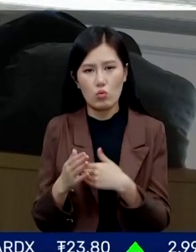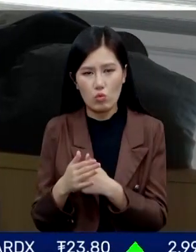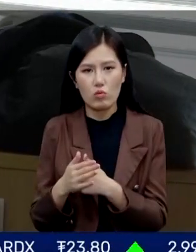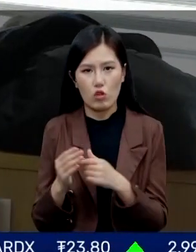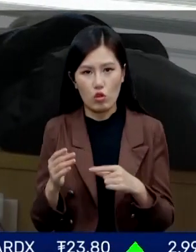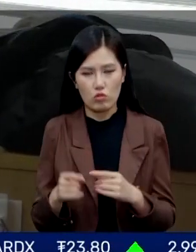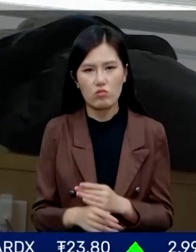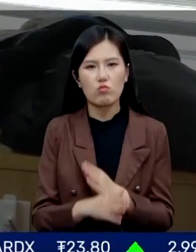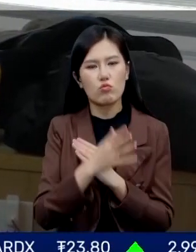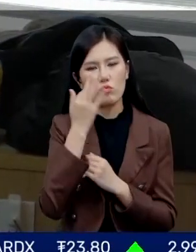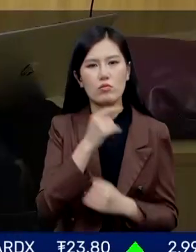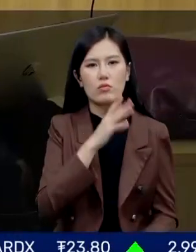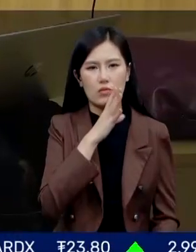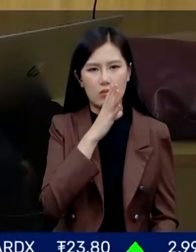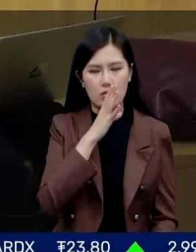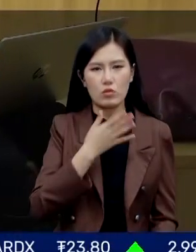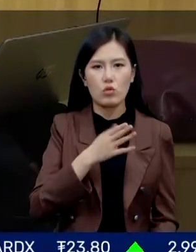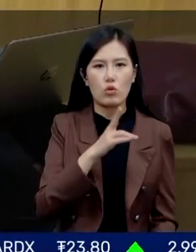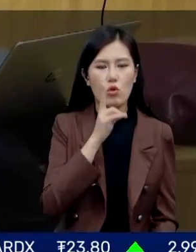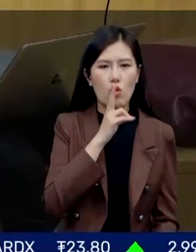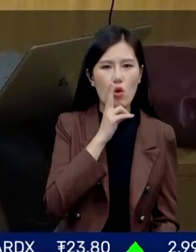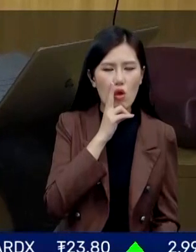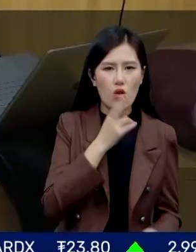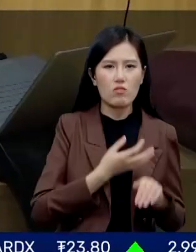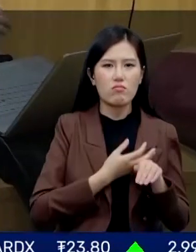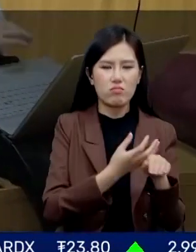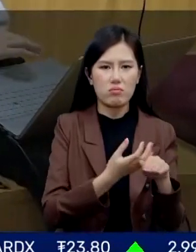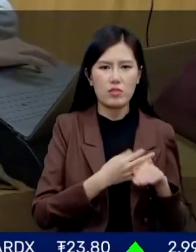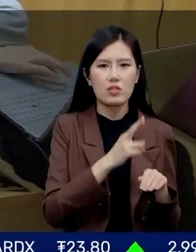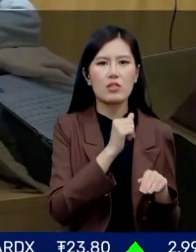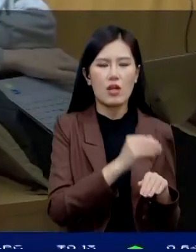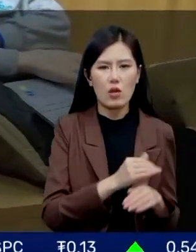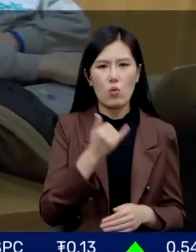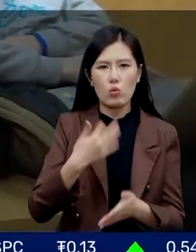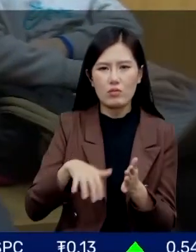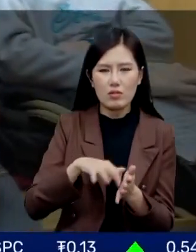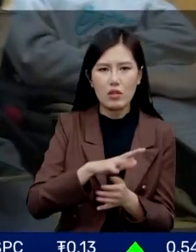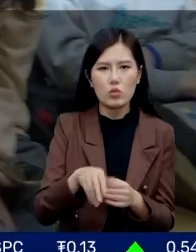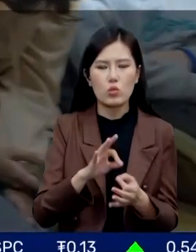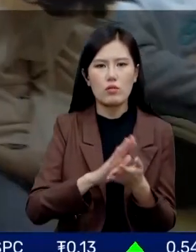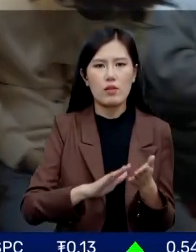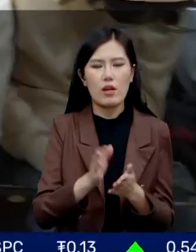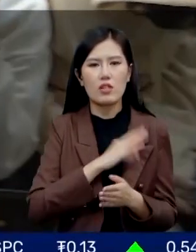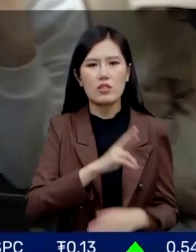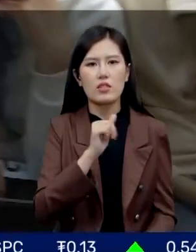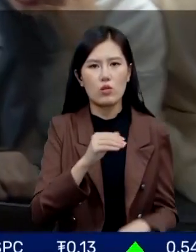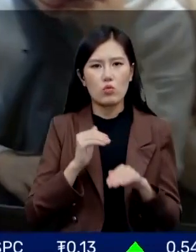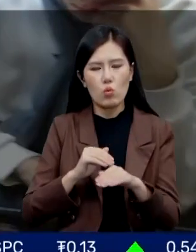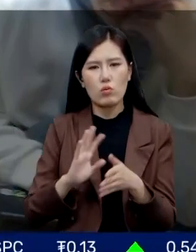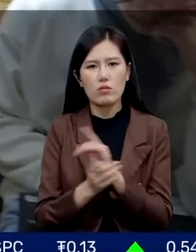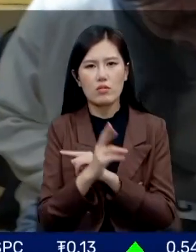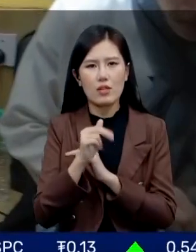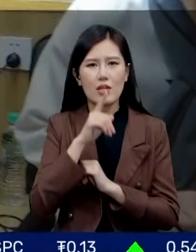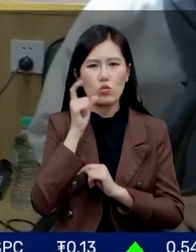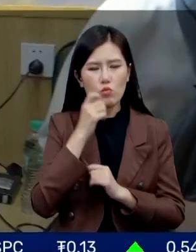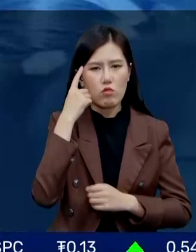Энэ хугацаанд нийслэл хотын хүнсний тээвэрлэлтээс эхлээд саарл усыг хэрхэн ашиглах, мөн төгжрөл зэрэг асуудлуудын шийдлийг залуус ирэлхийлсэн